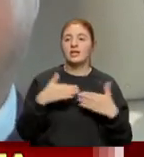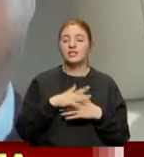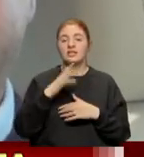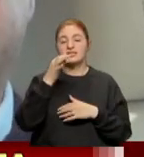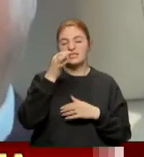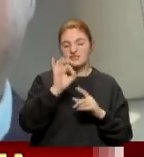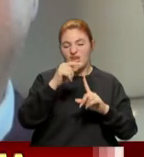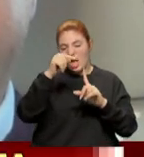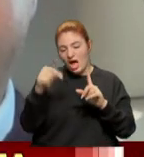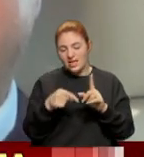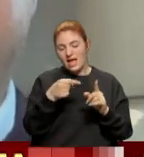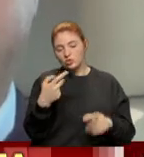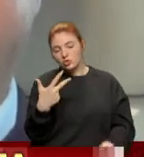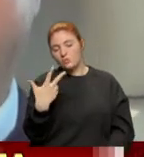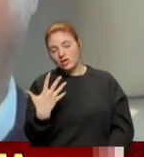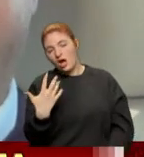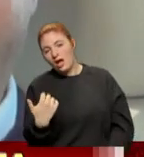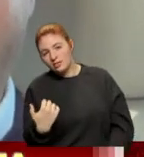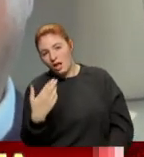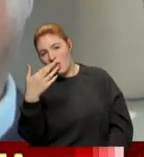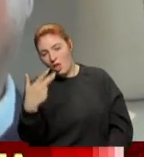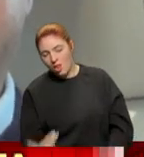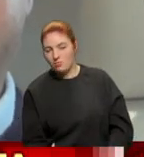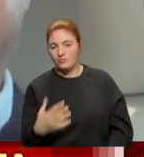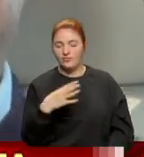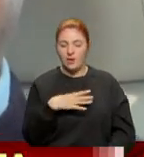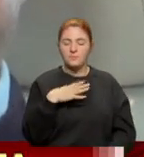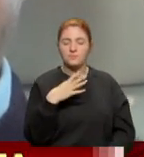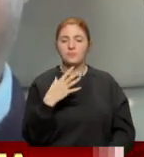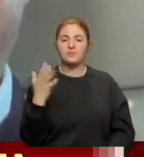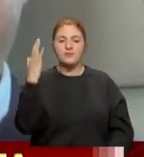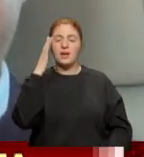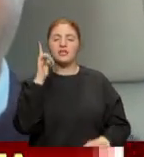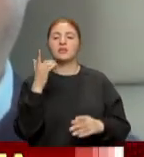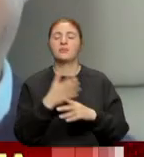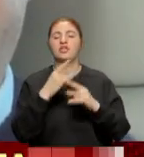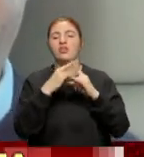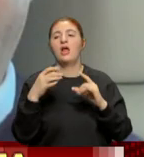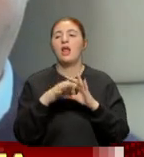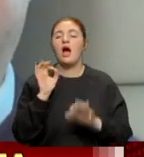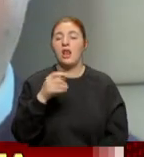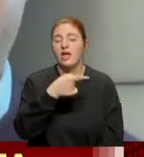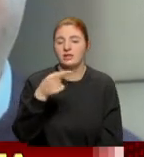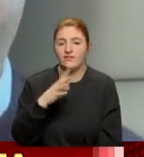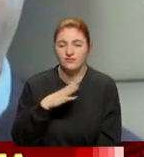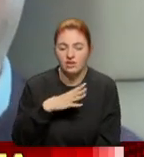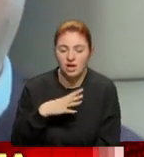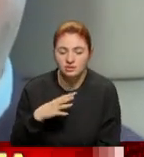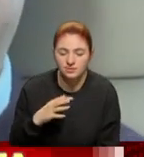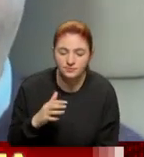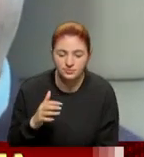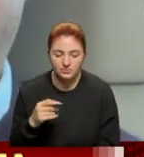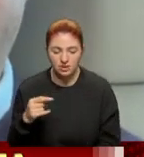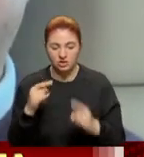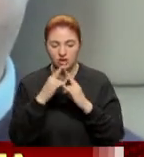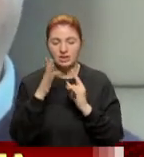sıfırın altına düşüyor, -3, -5, -10 yerine göre. Temel ihtiyaç maddeleri, çadırla ilgili hala eksikler var. Çadırın ulaşmadığı yerler